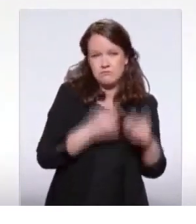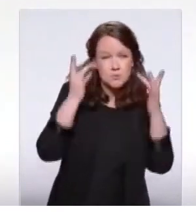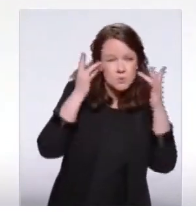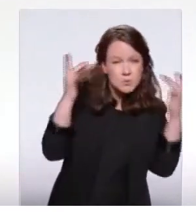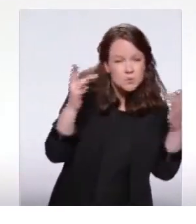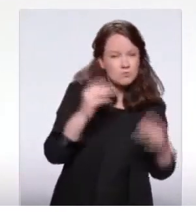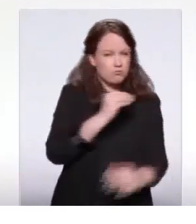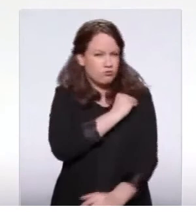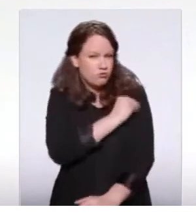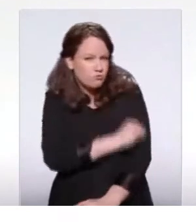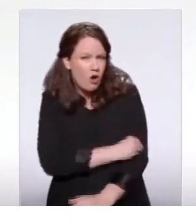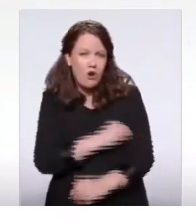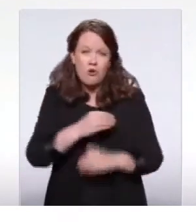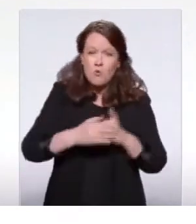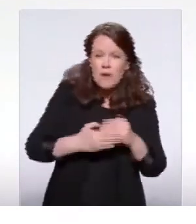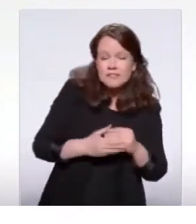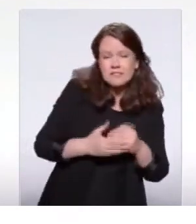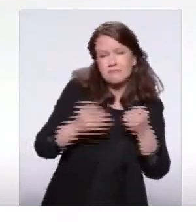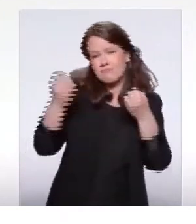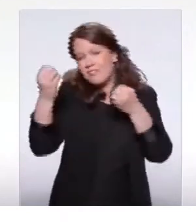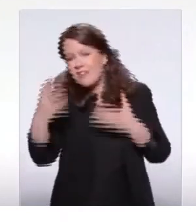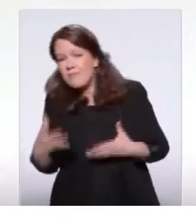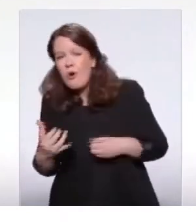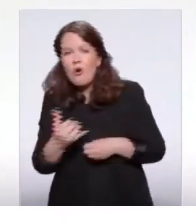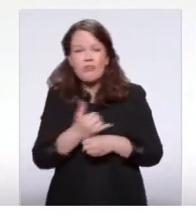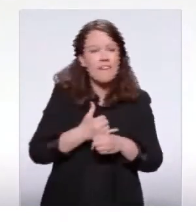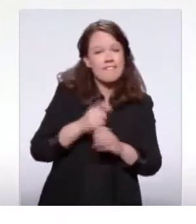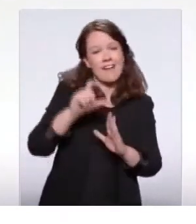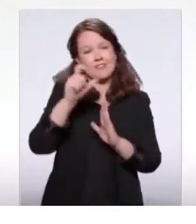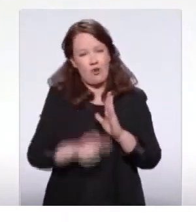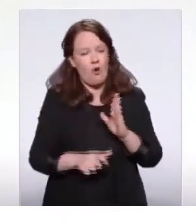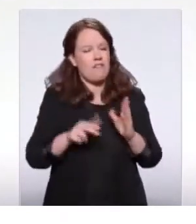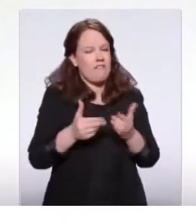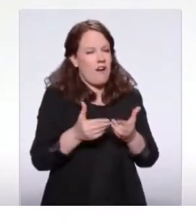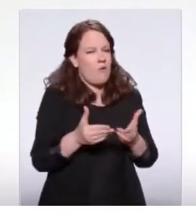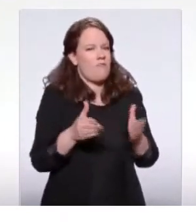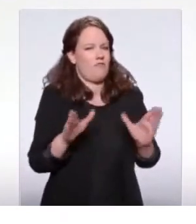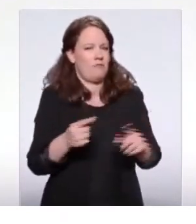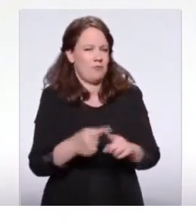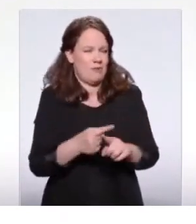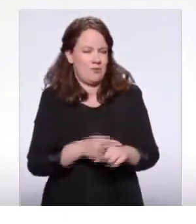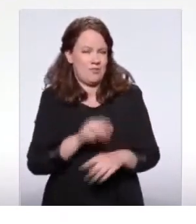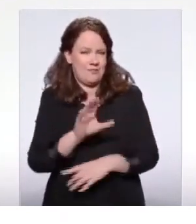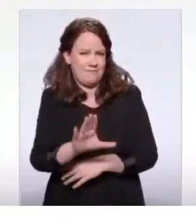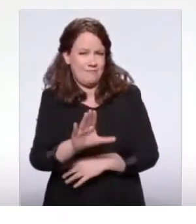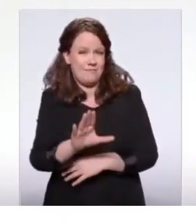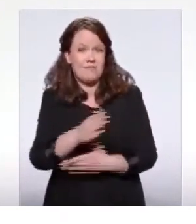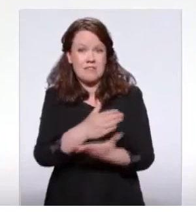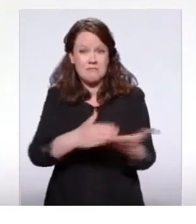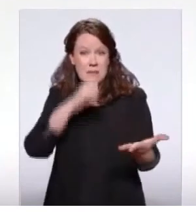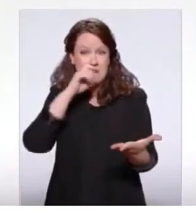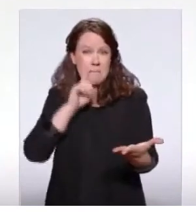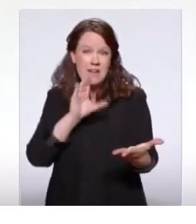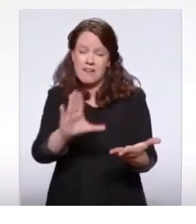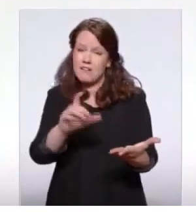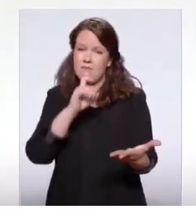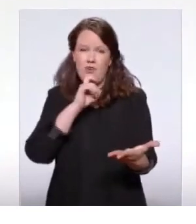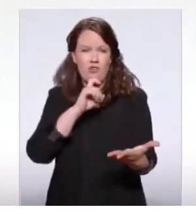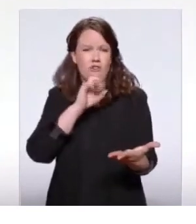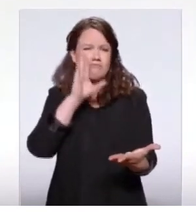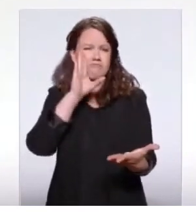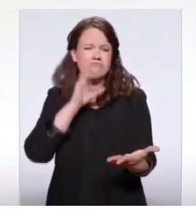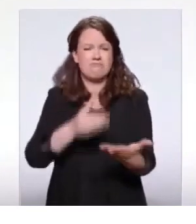le sport, le loisir, l'événementiel, nos cafés et restaurants. Mais d'ici là, je sais pouvoir compter sur